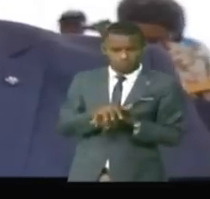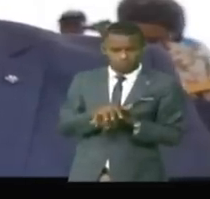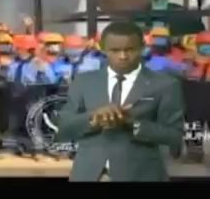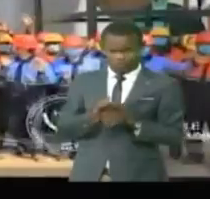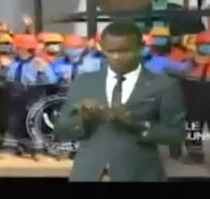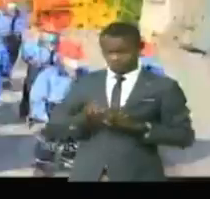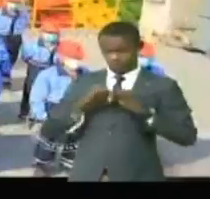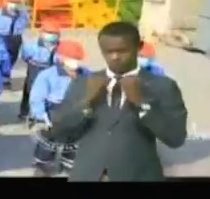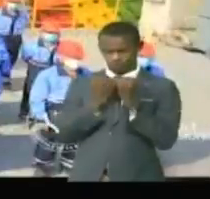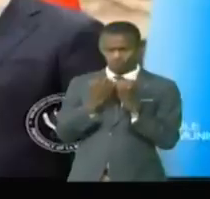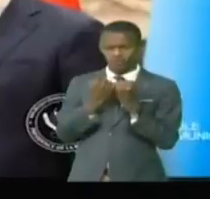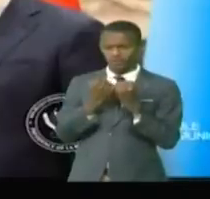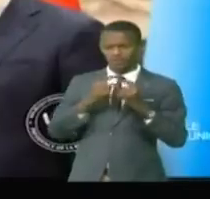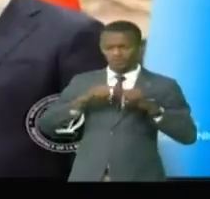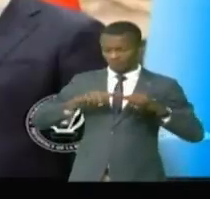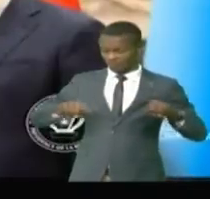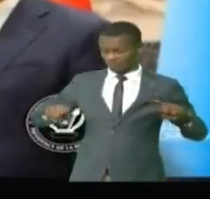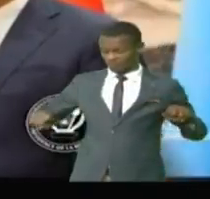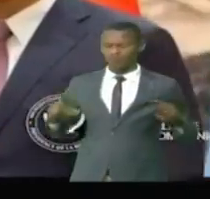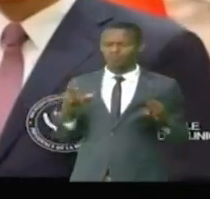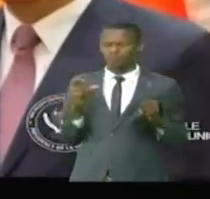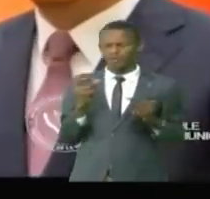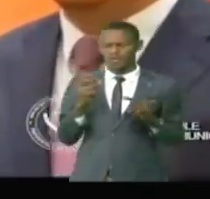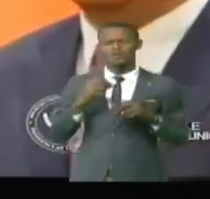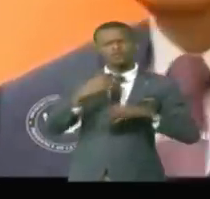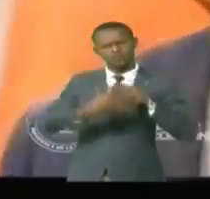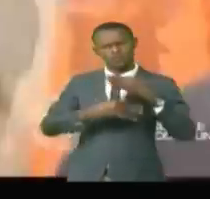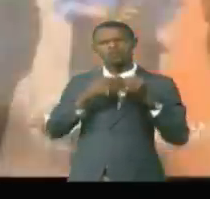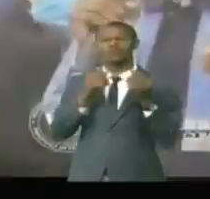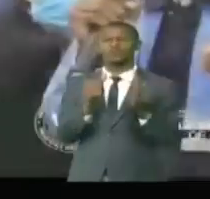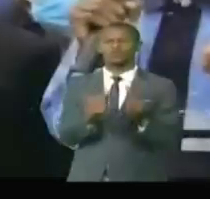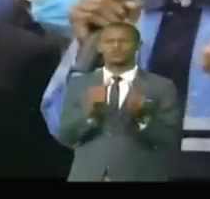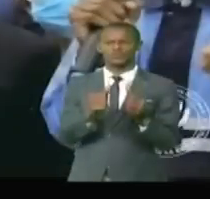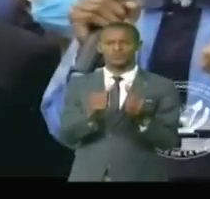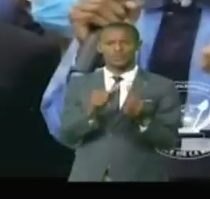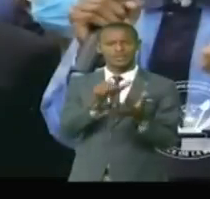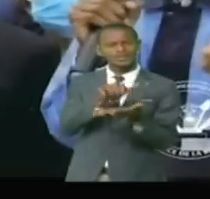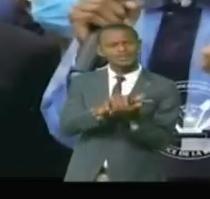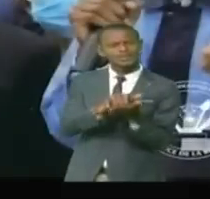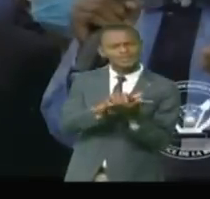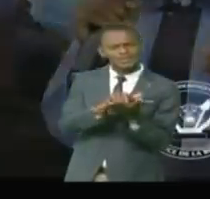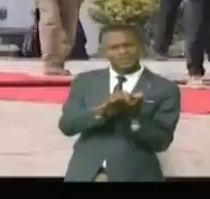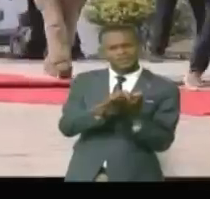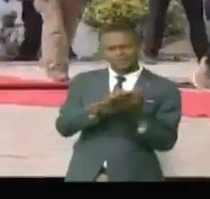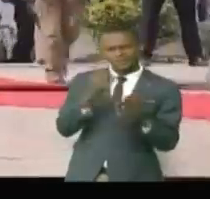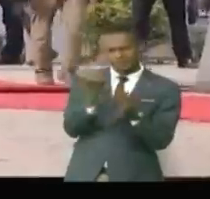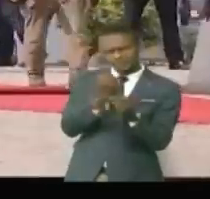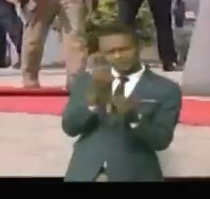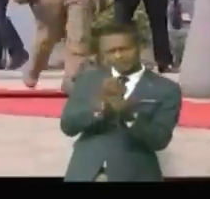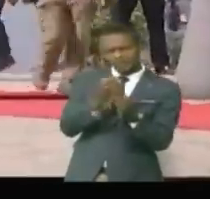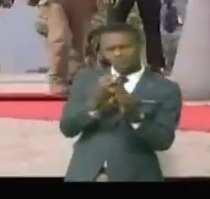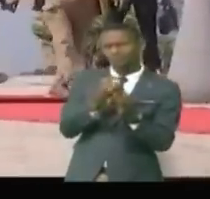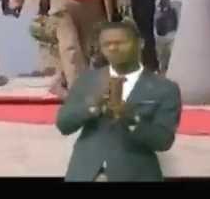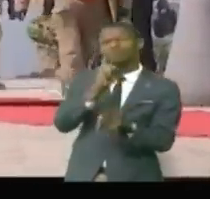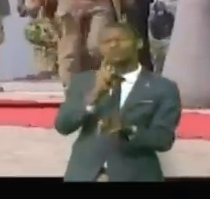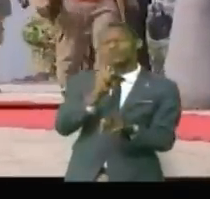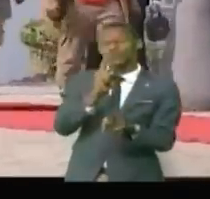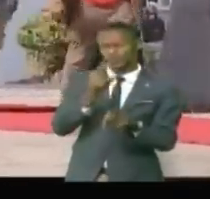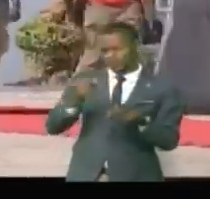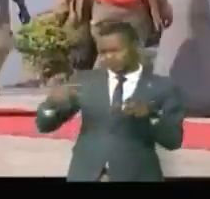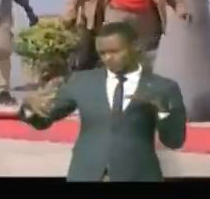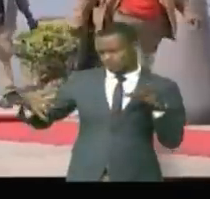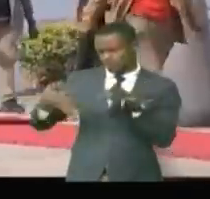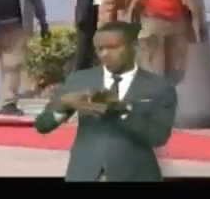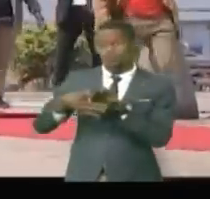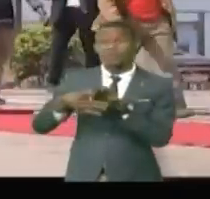suffiront pas. Une œuvre de la coopération sino-congolaise, win-win telle que voulue par le garant de la nation, Félix Tshisekedi, en